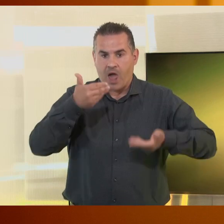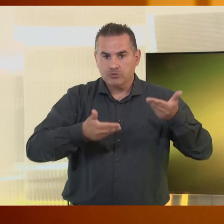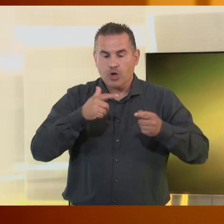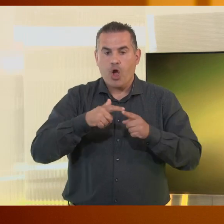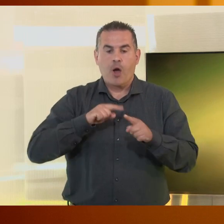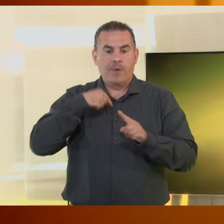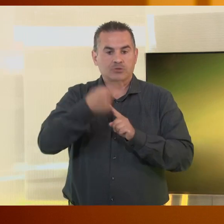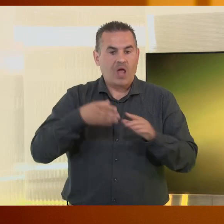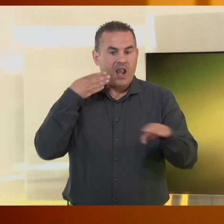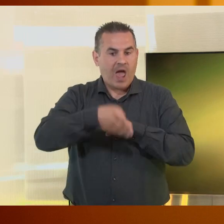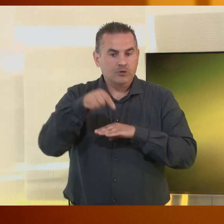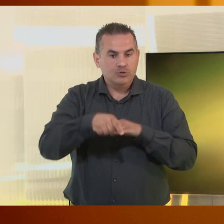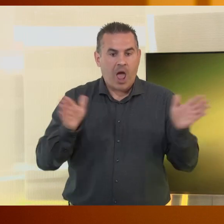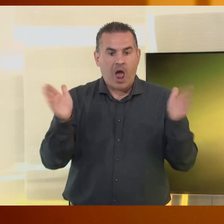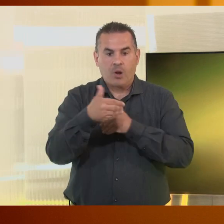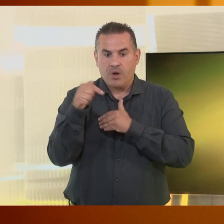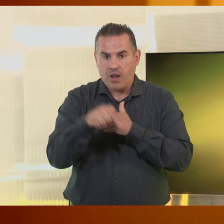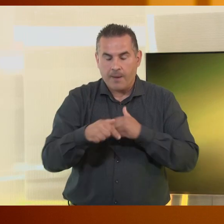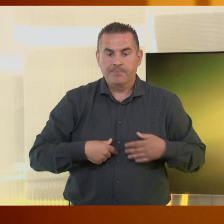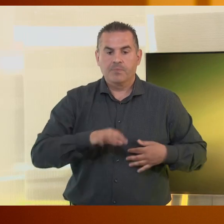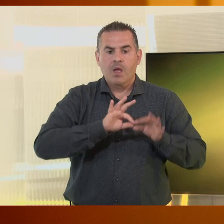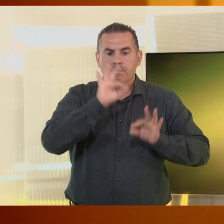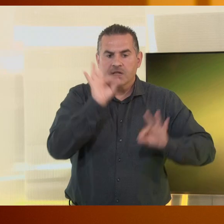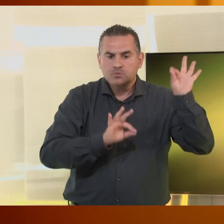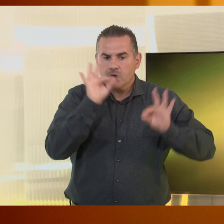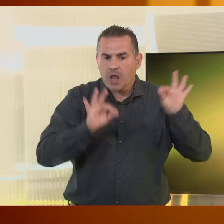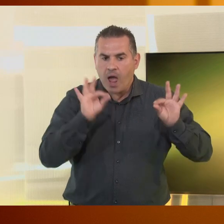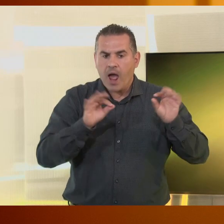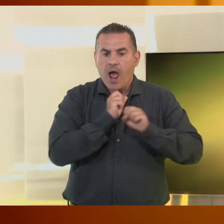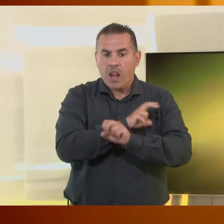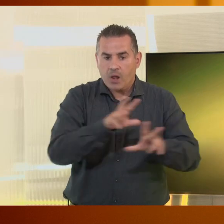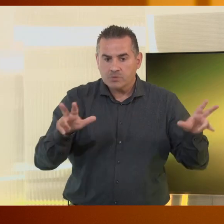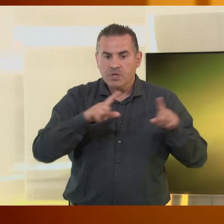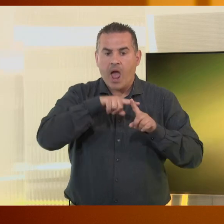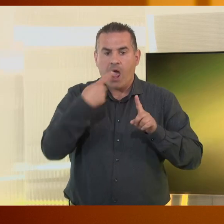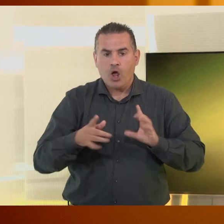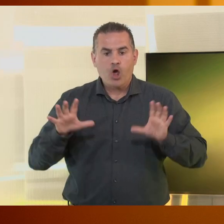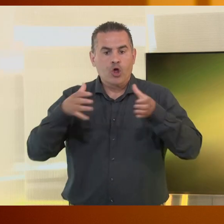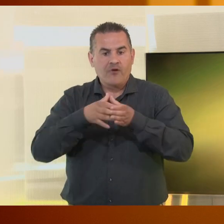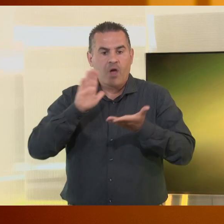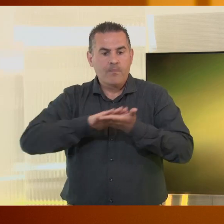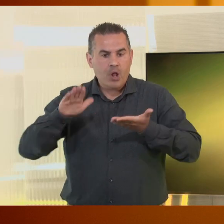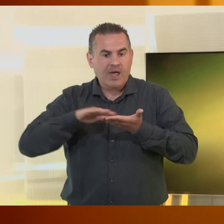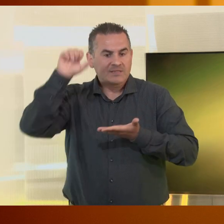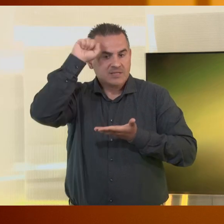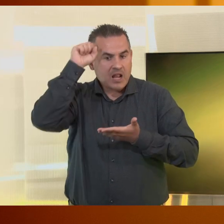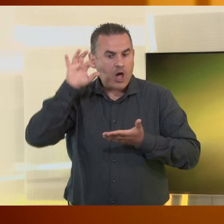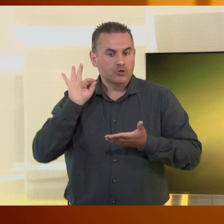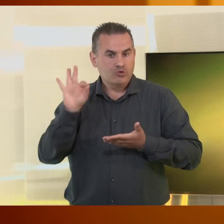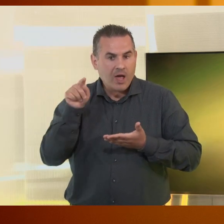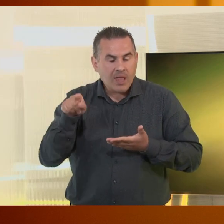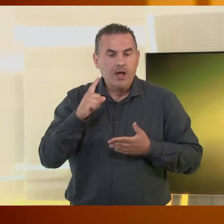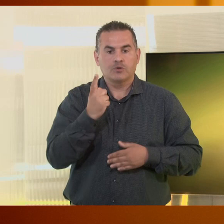tutte le aziende agricole cui è stato interrotto l'approvvigionamento idrico, un programma di sostegno economico per compensare anche i mancati